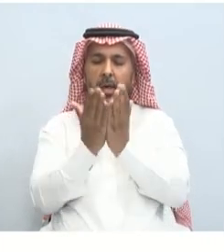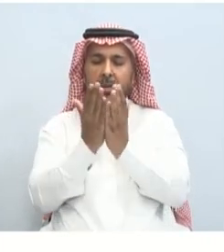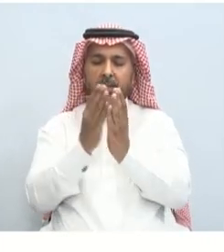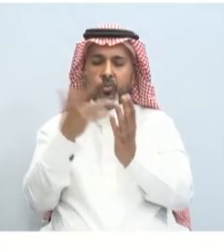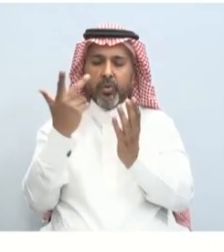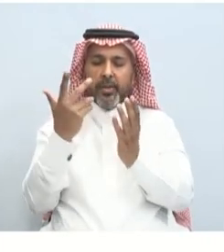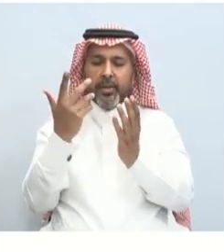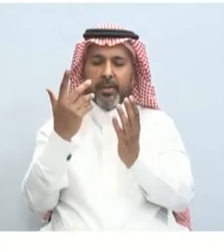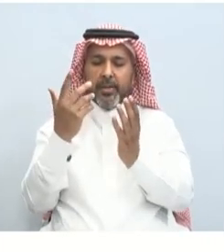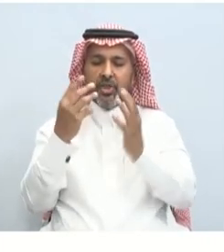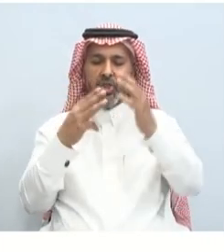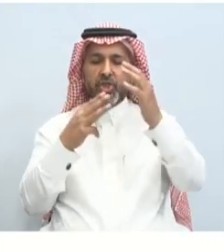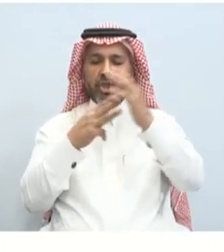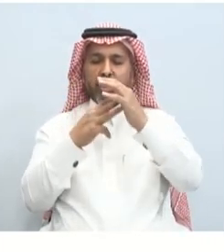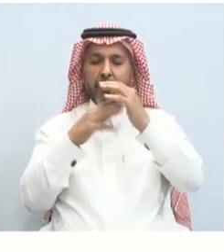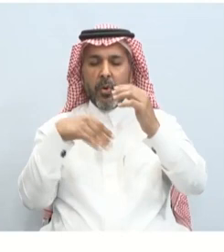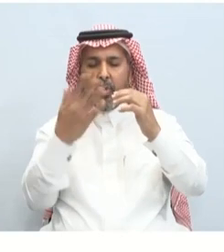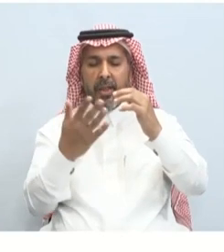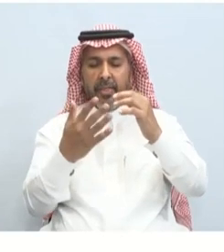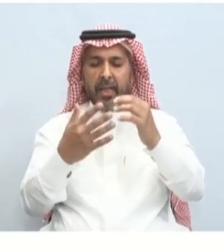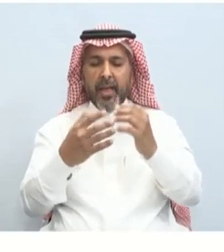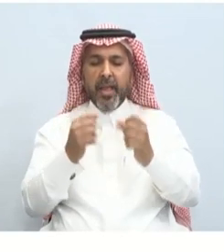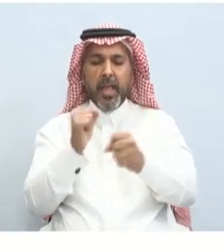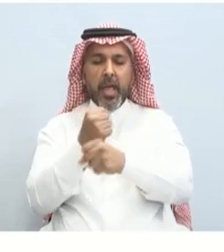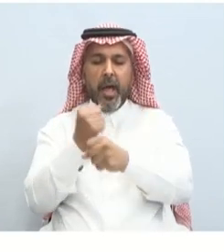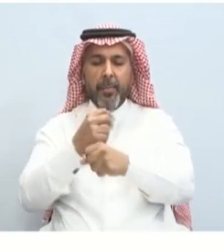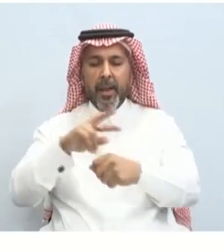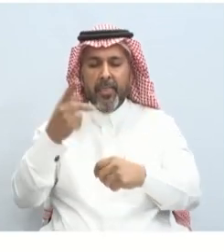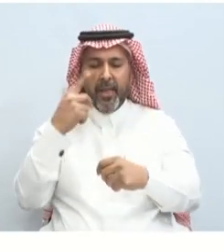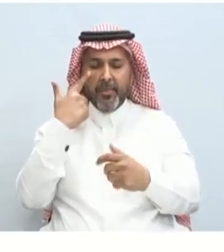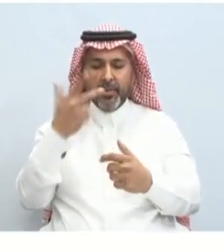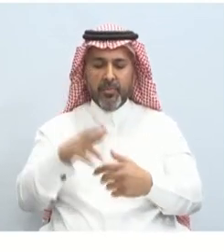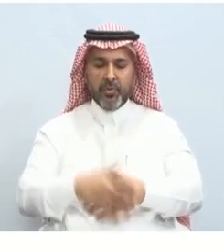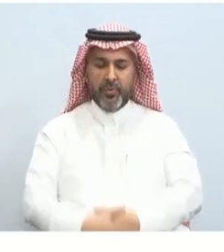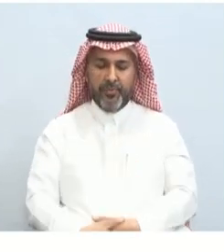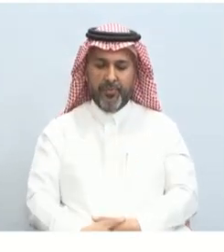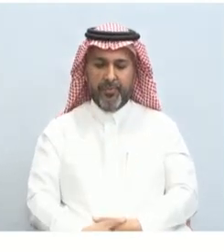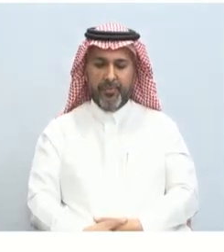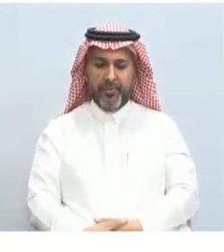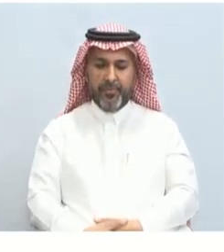موظفا في احداها نعيد هذه الفقره